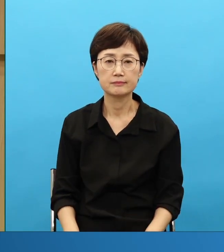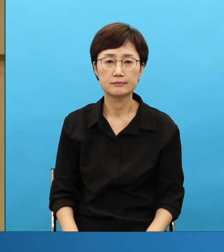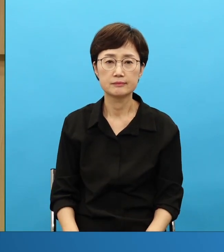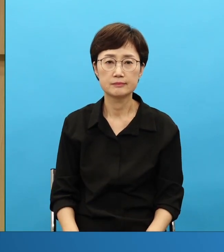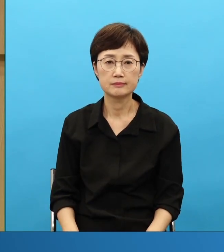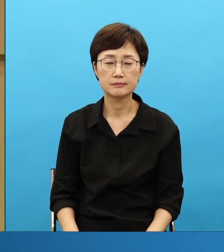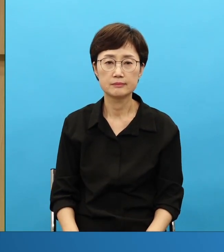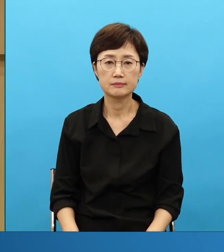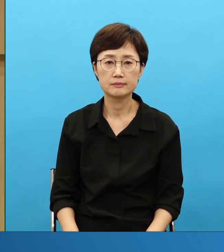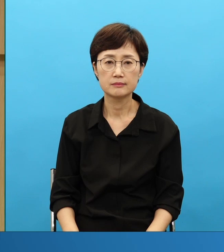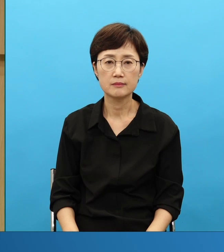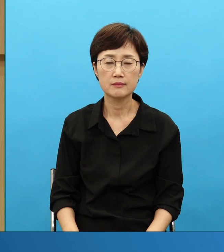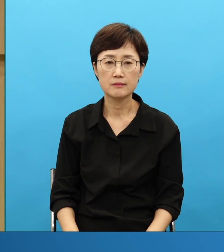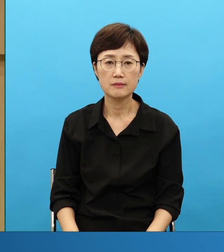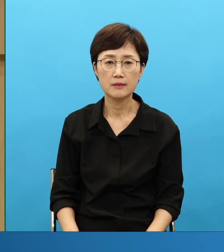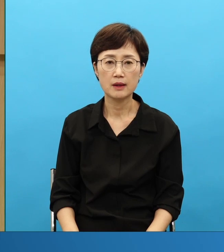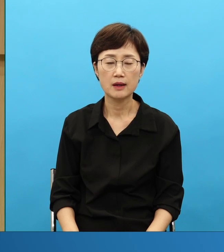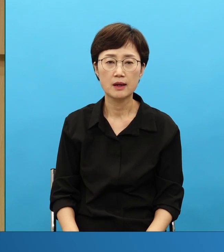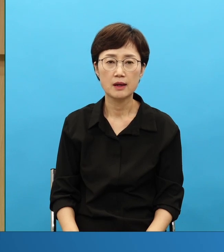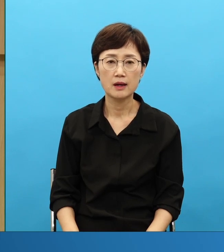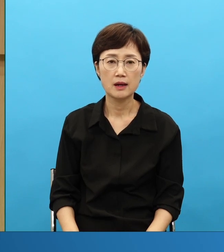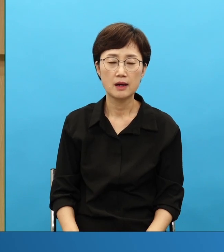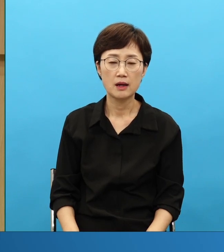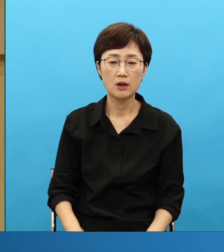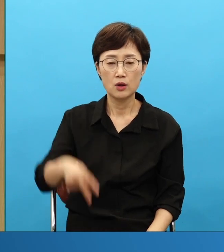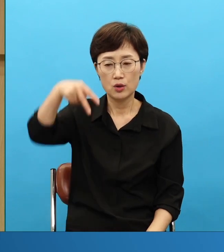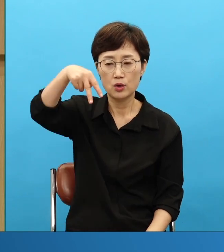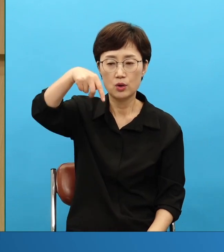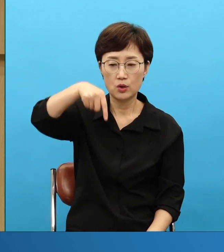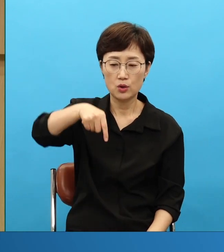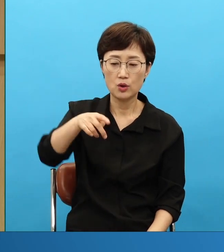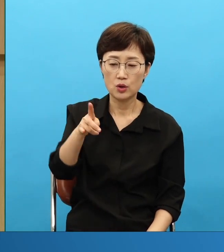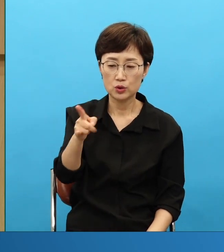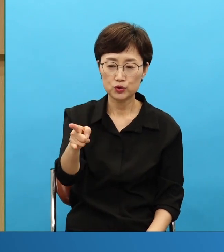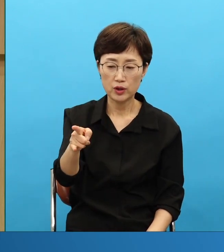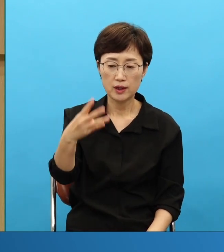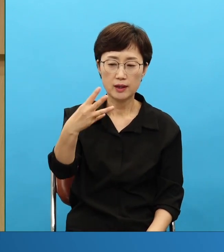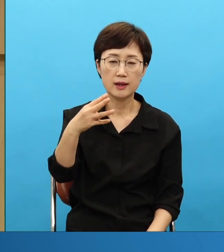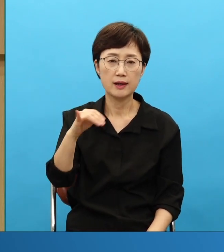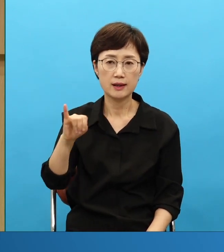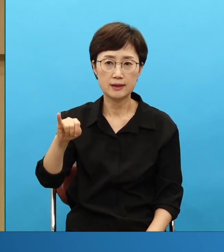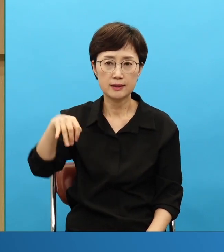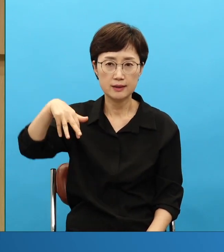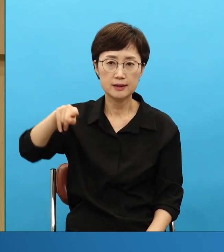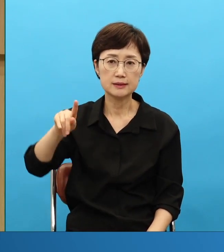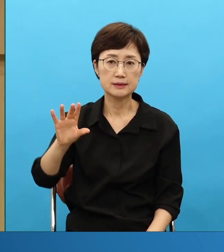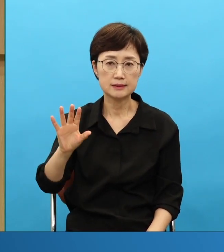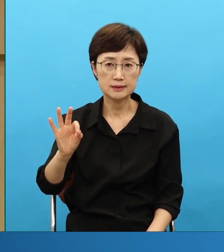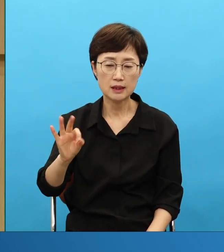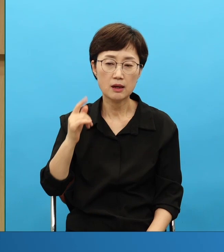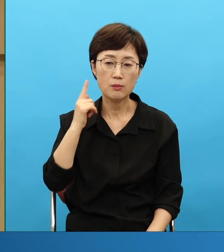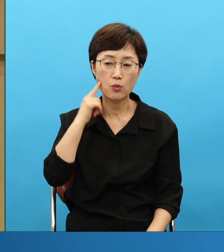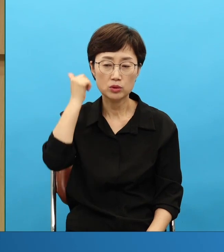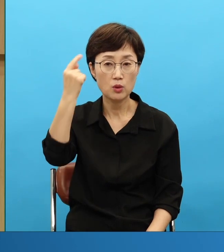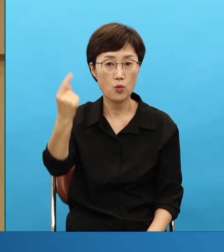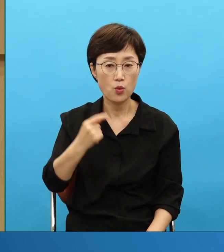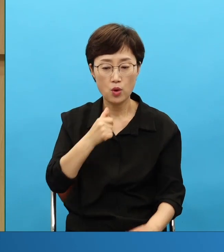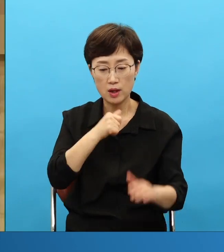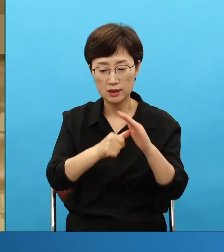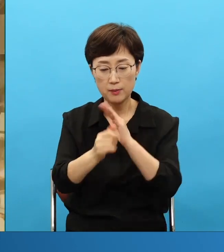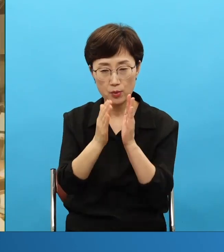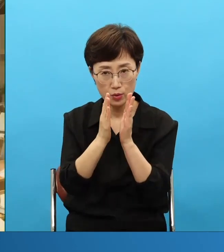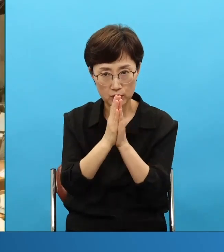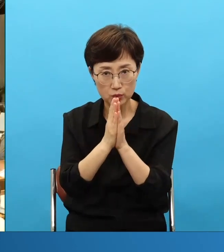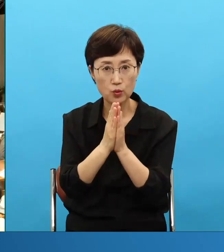지난 예배를 위하여 시리 장 목사님 나오셔서 기도해 주시겠습니다. At this time, we're going to invite Pastor Sherry Chang to give us the